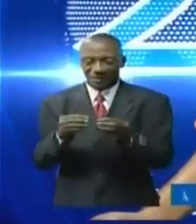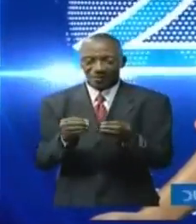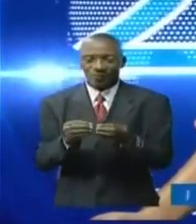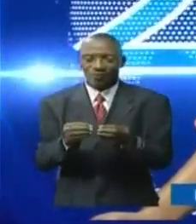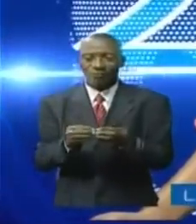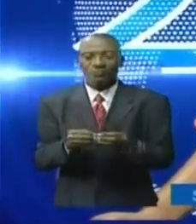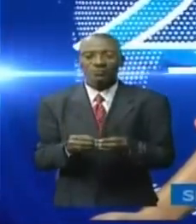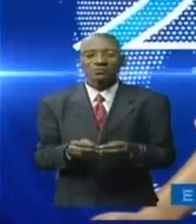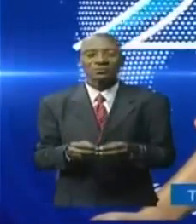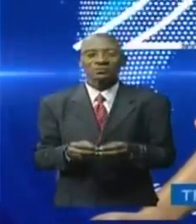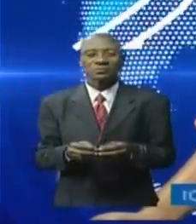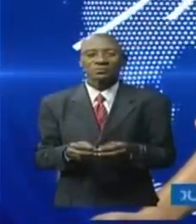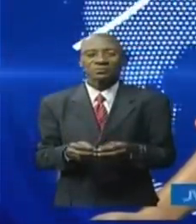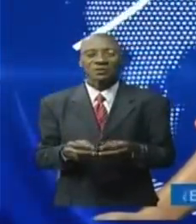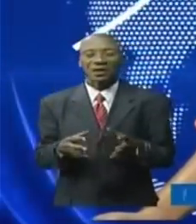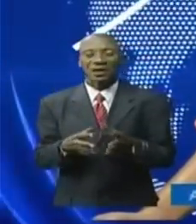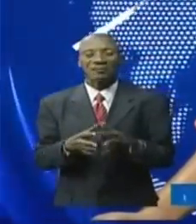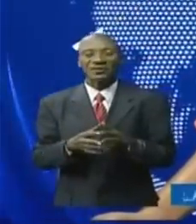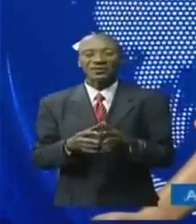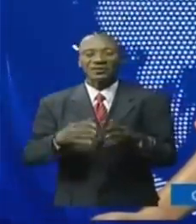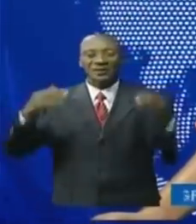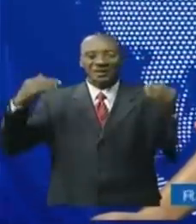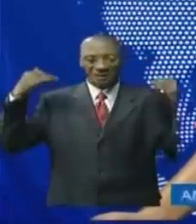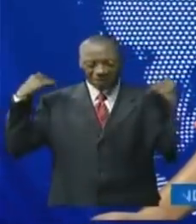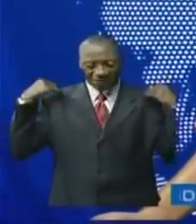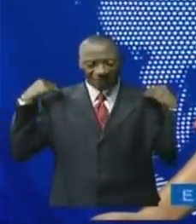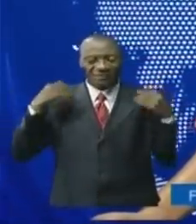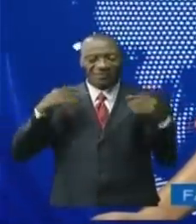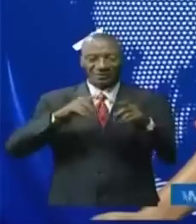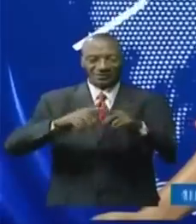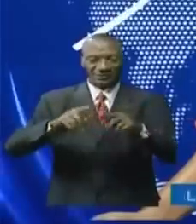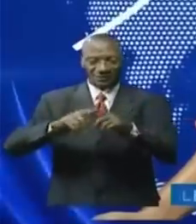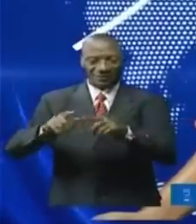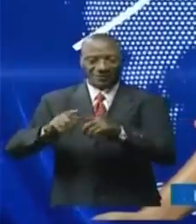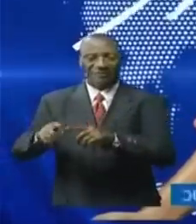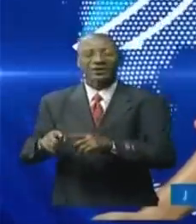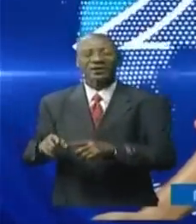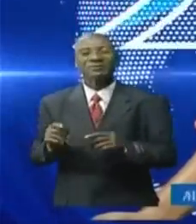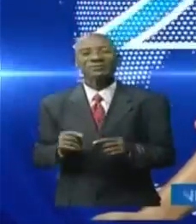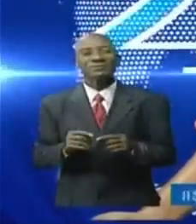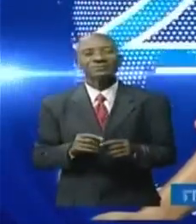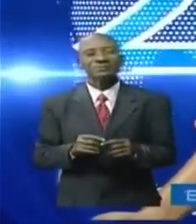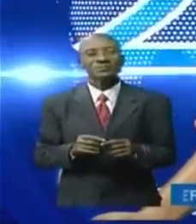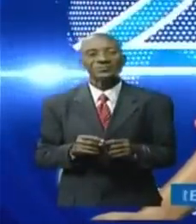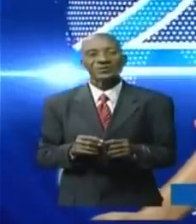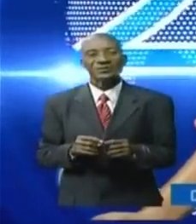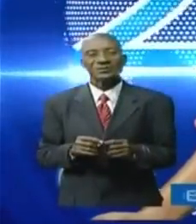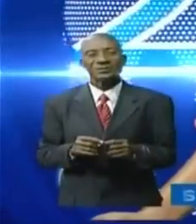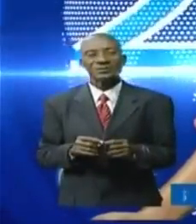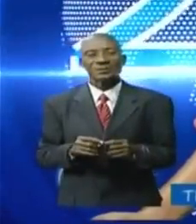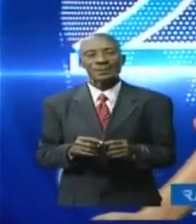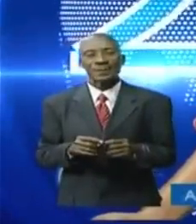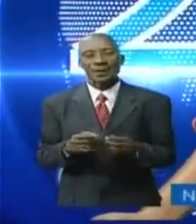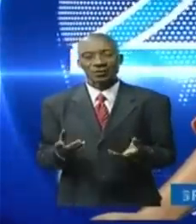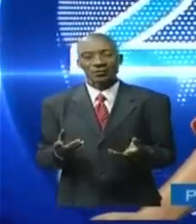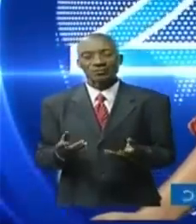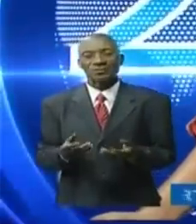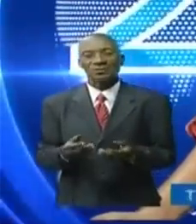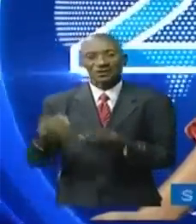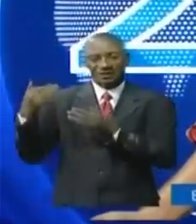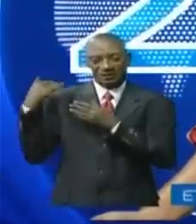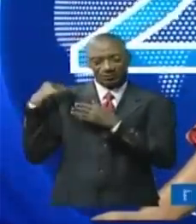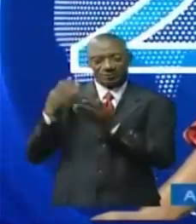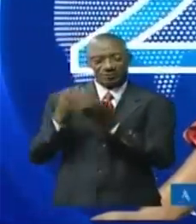le chef des travaux Claude Niamogabo à l'université de Kinshasa. Le désormais docteur en droit international a obtenu